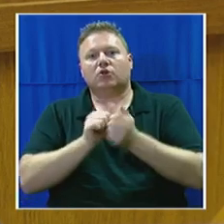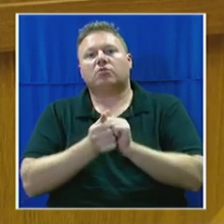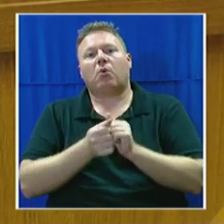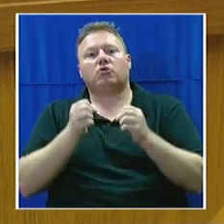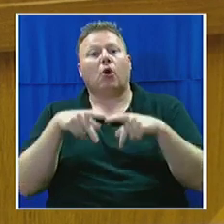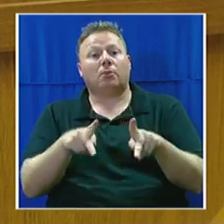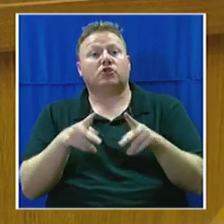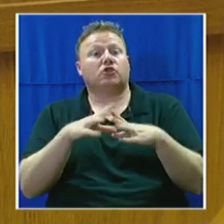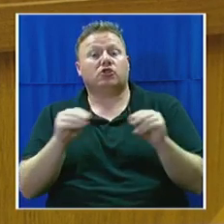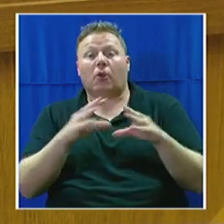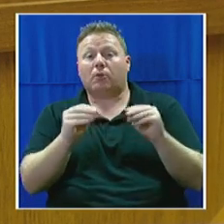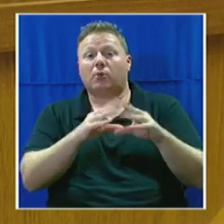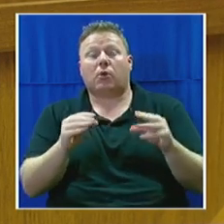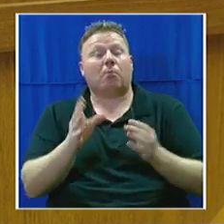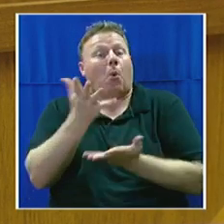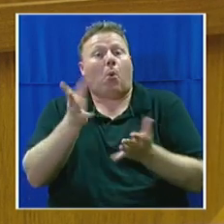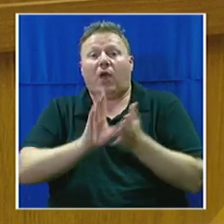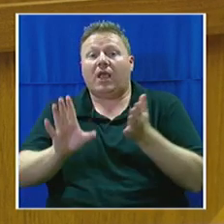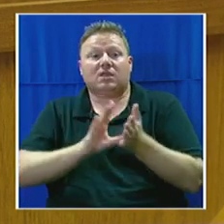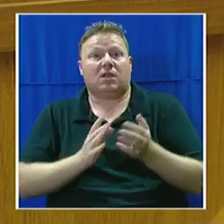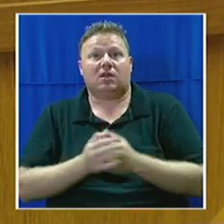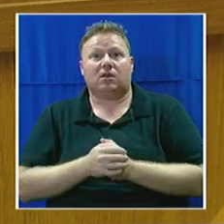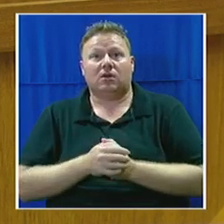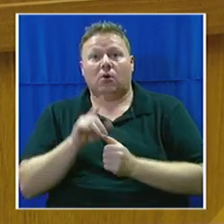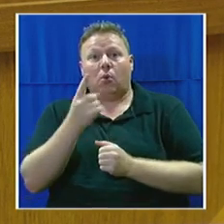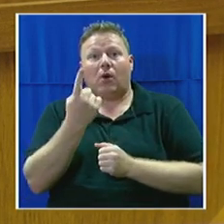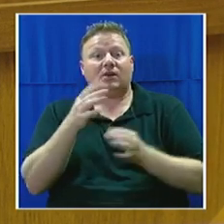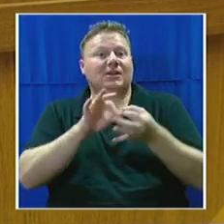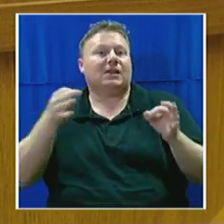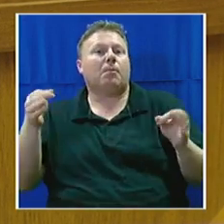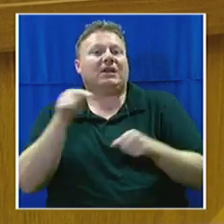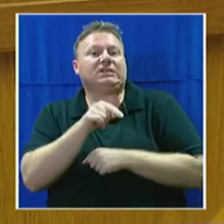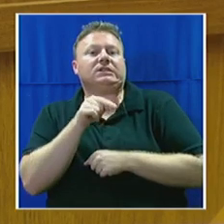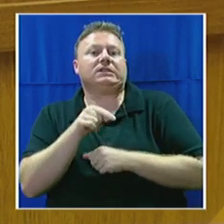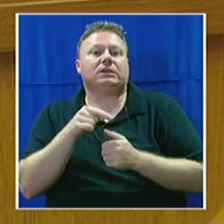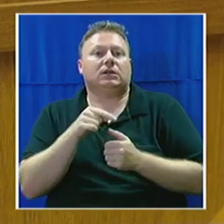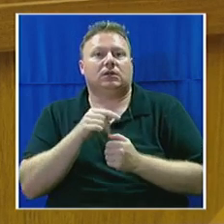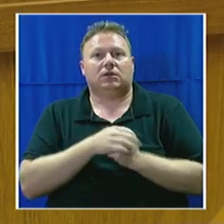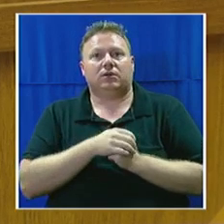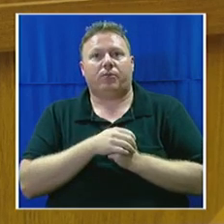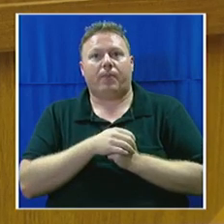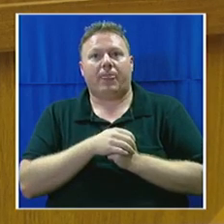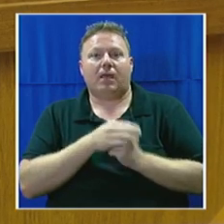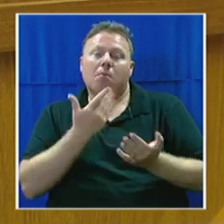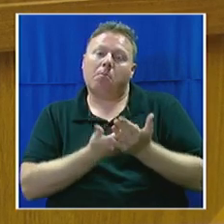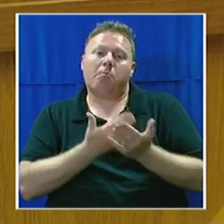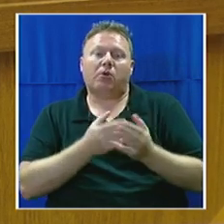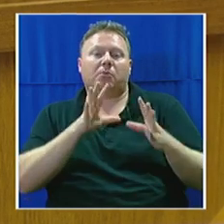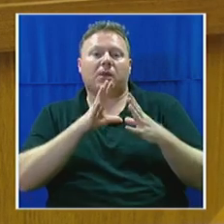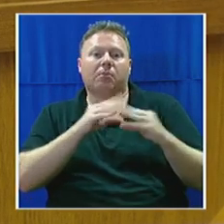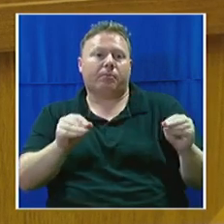uitgestel. Een hiervan is die Olimpiese Spele wat moontlik aan die slag gaan bly. Hier ook sal ons dringend die voorbeeld van ander lande moet volg